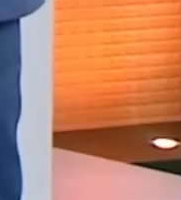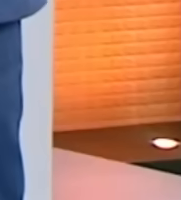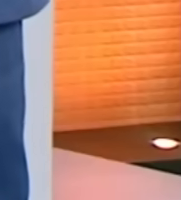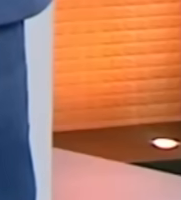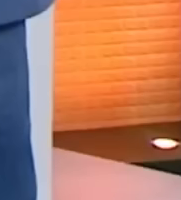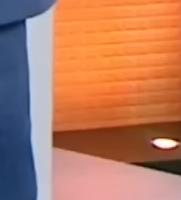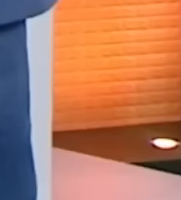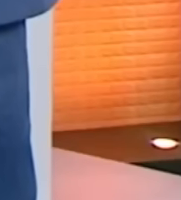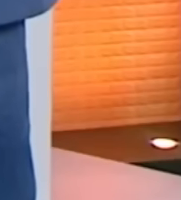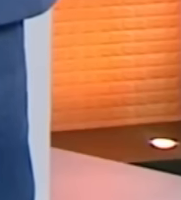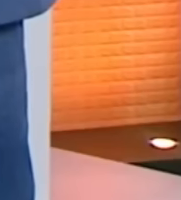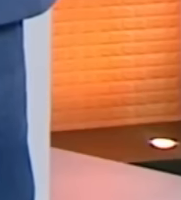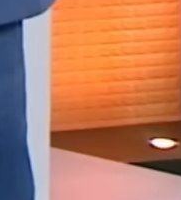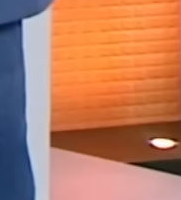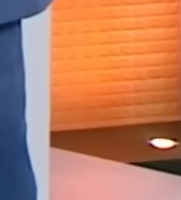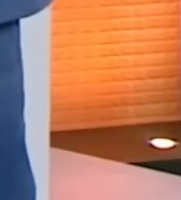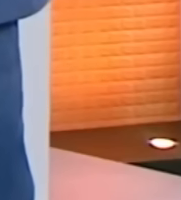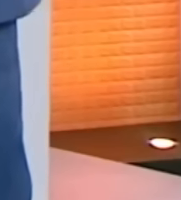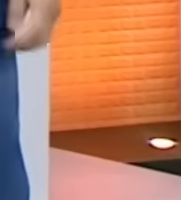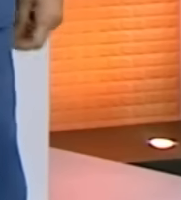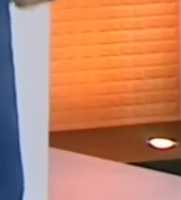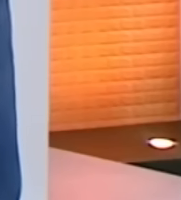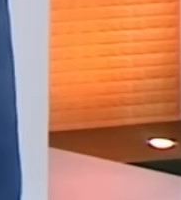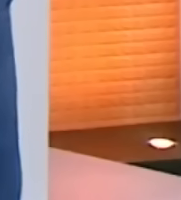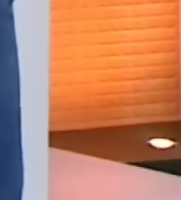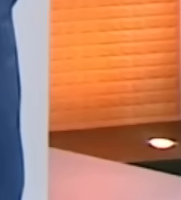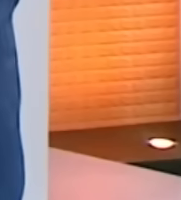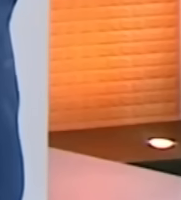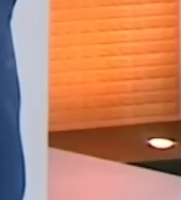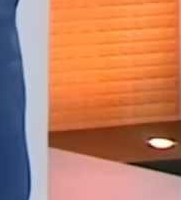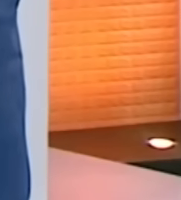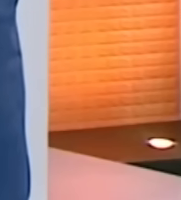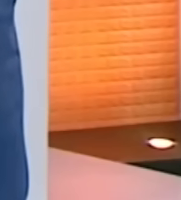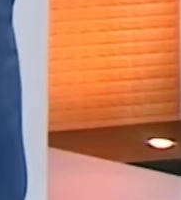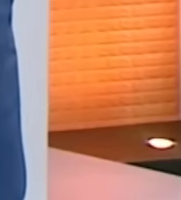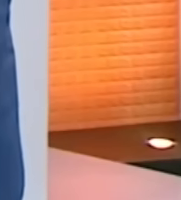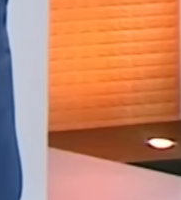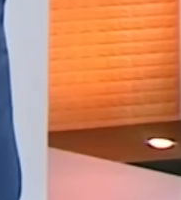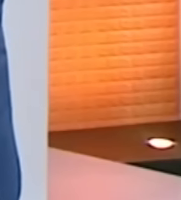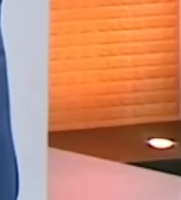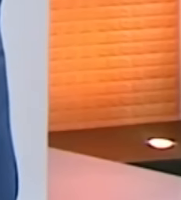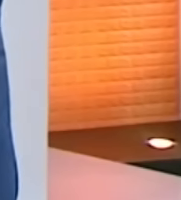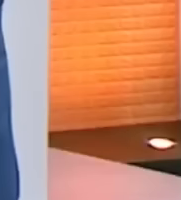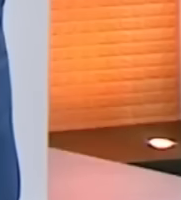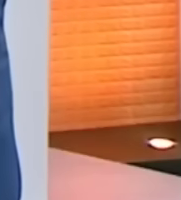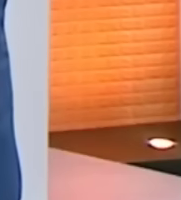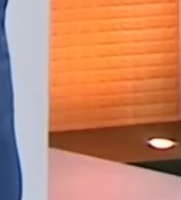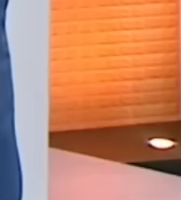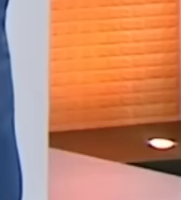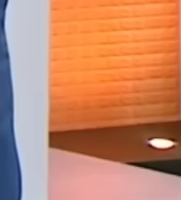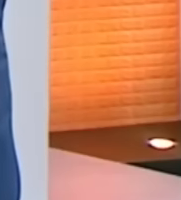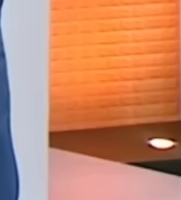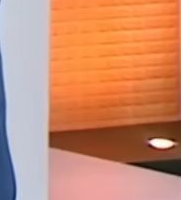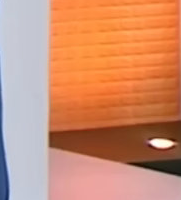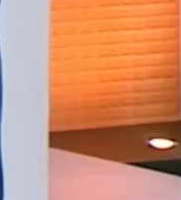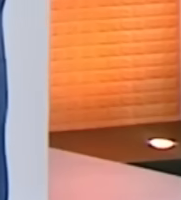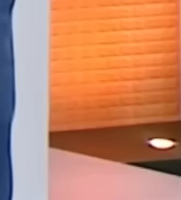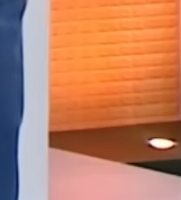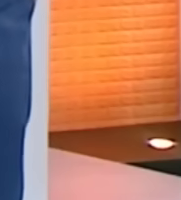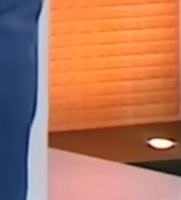balita. Mag-subscribe sa GMA Integrated News sa YouTube. Sa mga kapuso abroad, subaybayan nyo kami sa GMA Pinoy